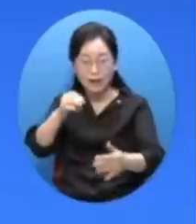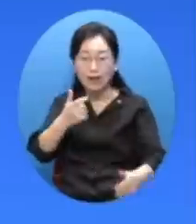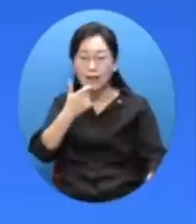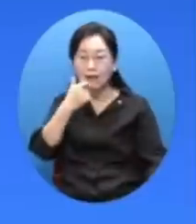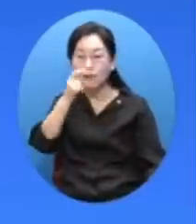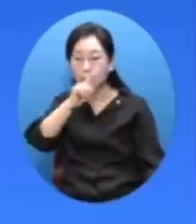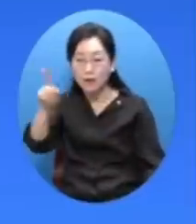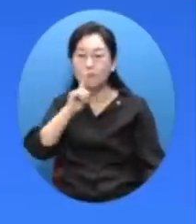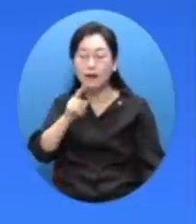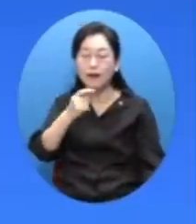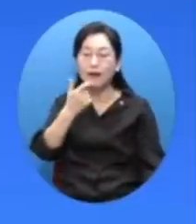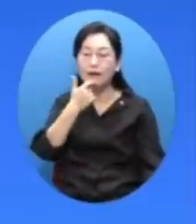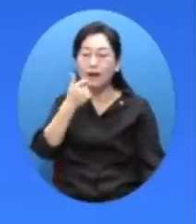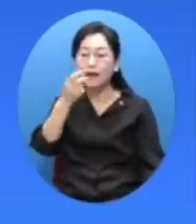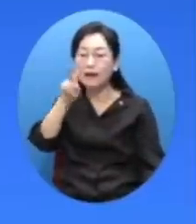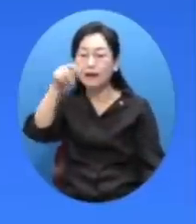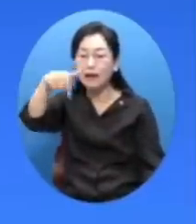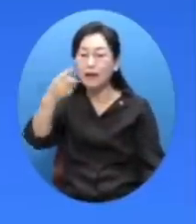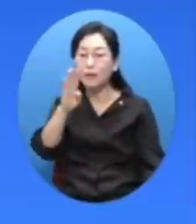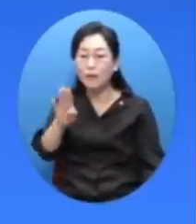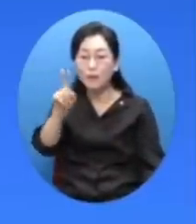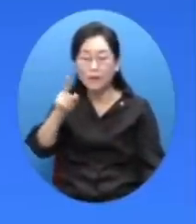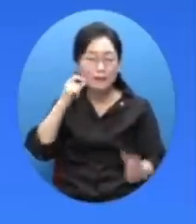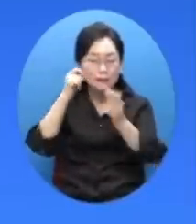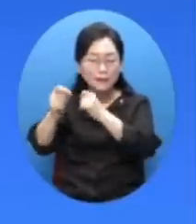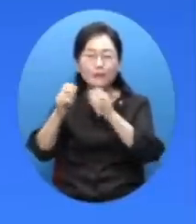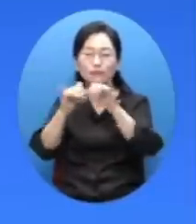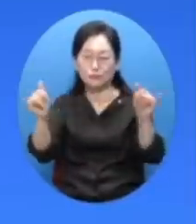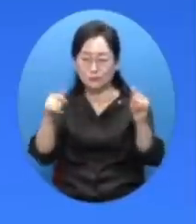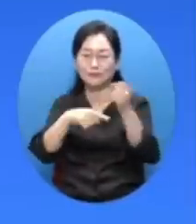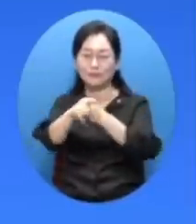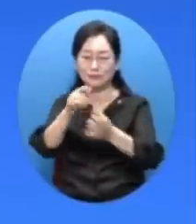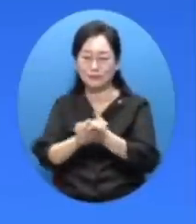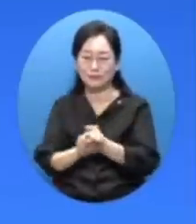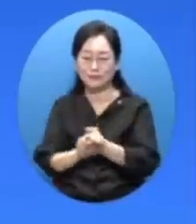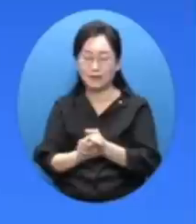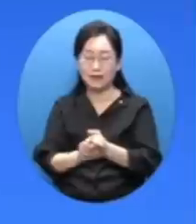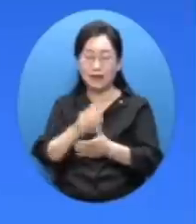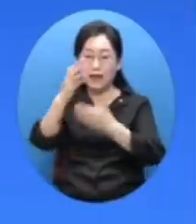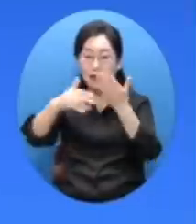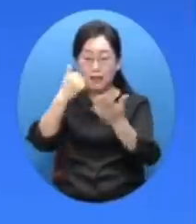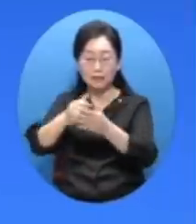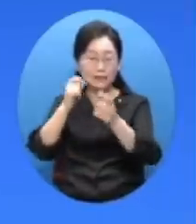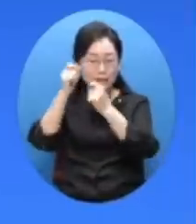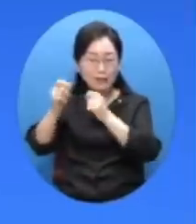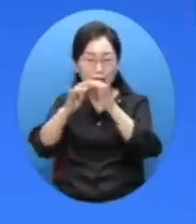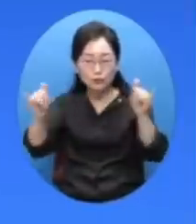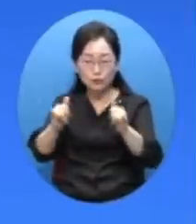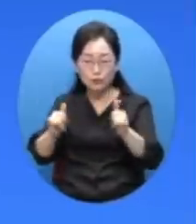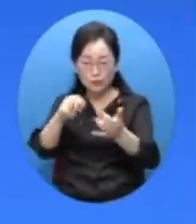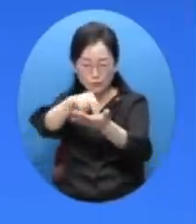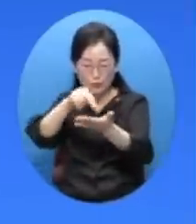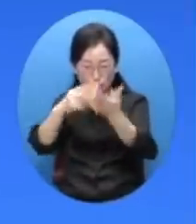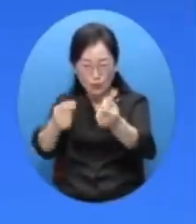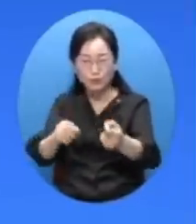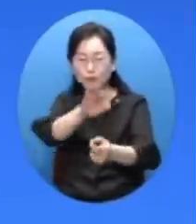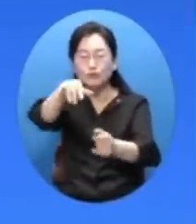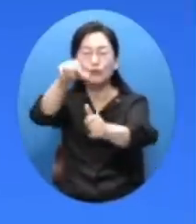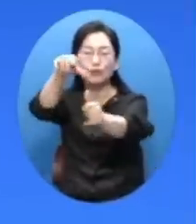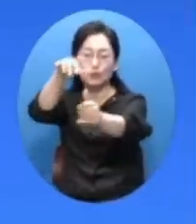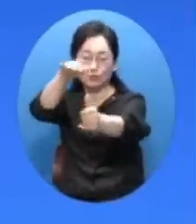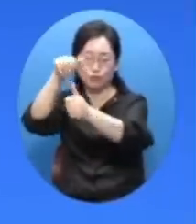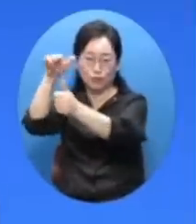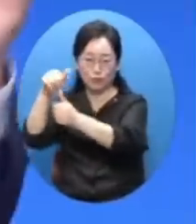말씀했습니다. 야곱이라고 하는 말은 사기꾼이라는 뜻입니다. 하나님이 사기꾼 같은 우리를 부르신 것입니다. 사기꾼 같은